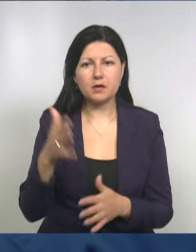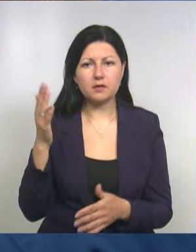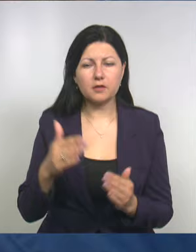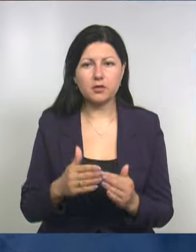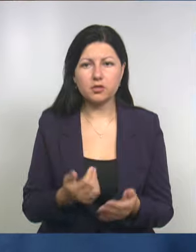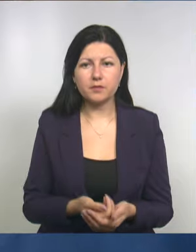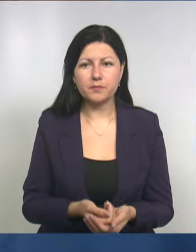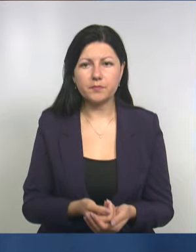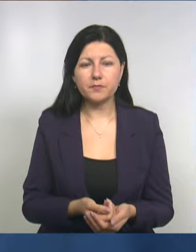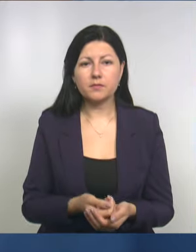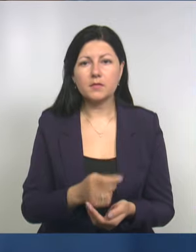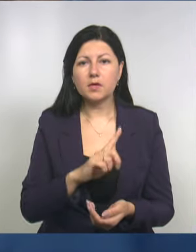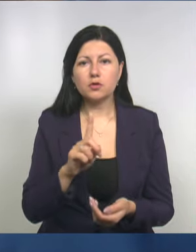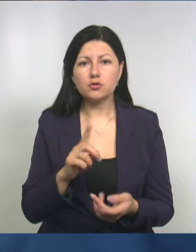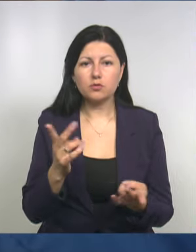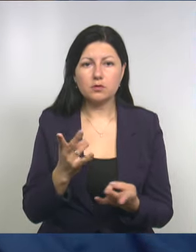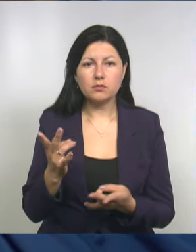постельные принадлежности что-то